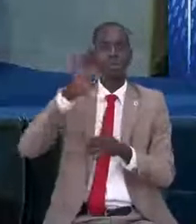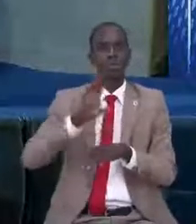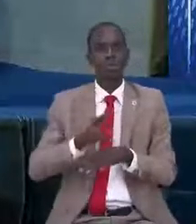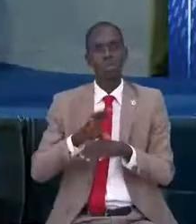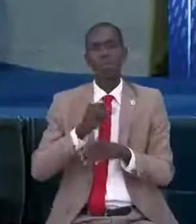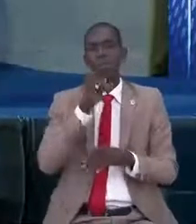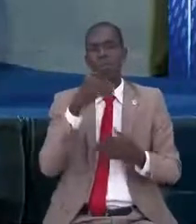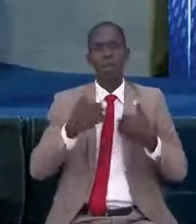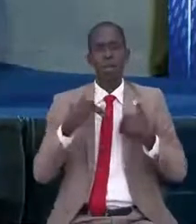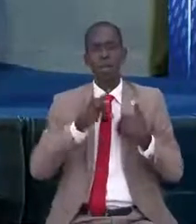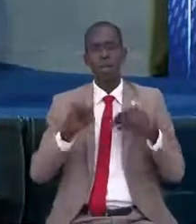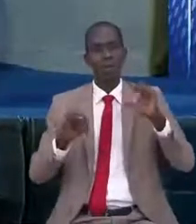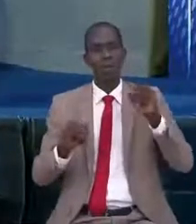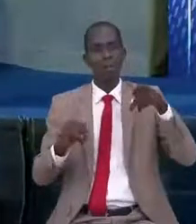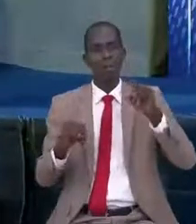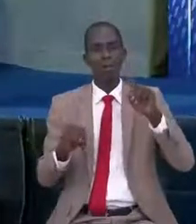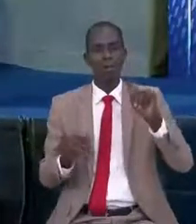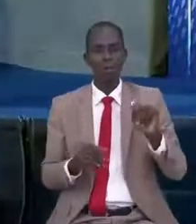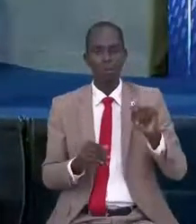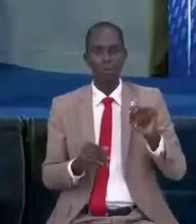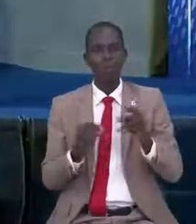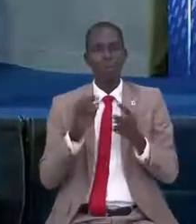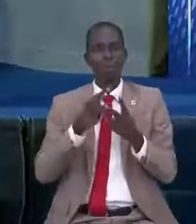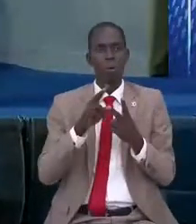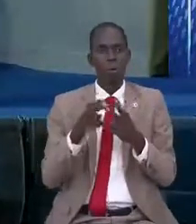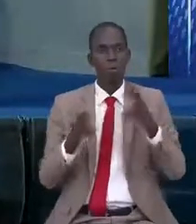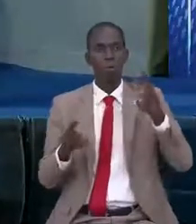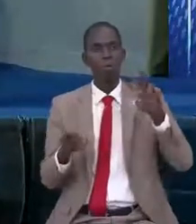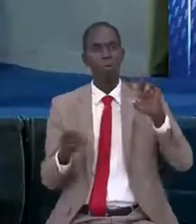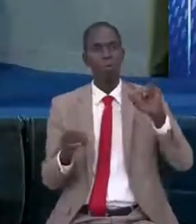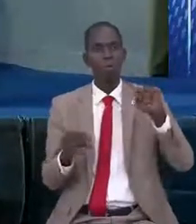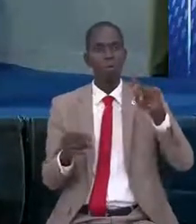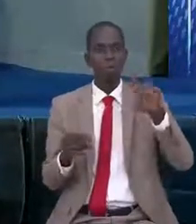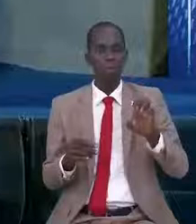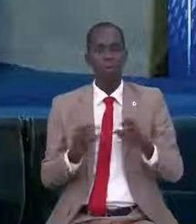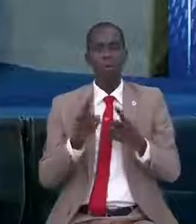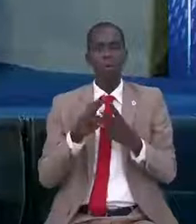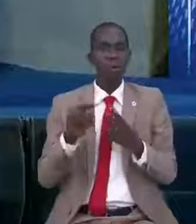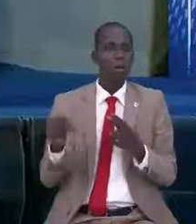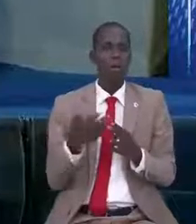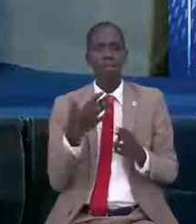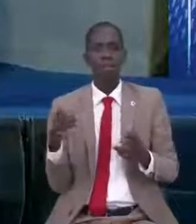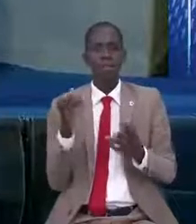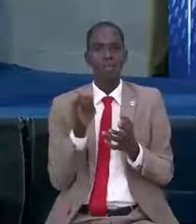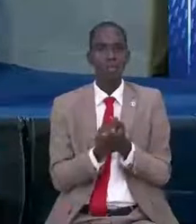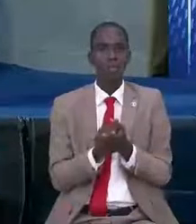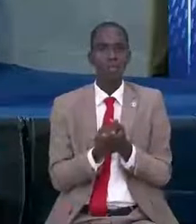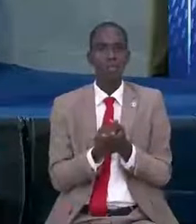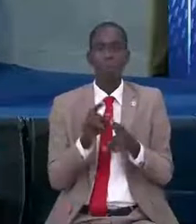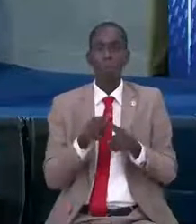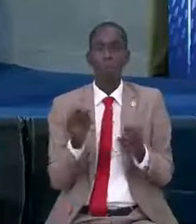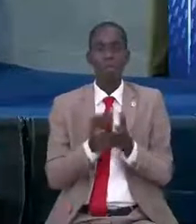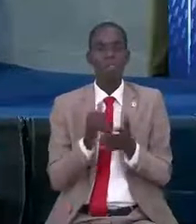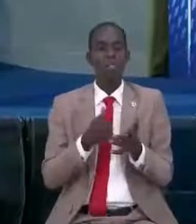glorieuse, sans tache, ni ride, ni rien de semblable, mais